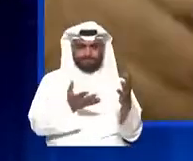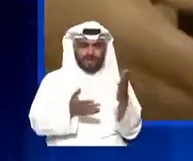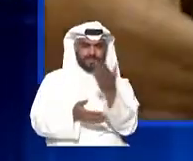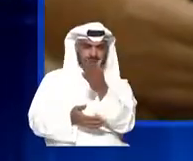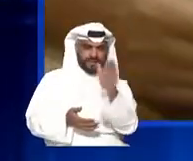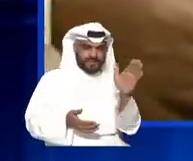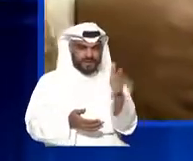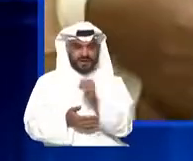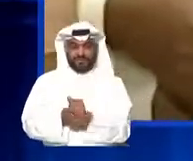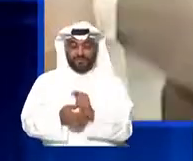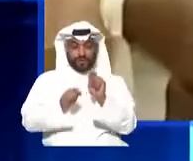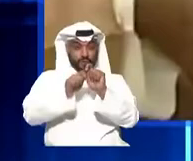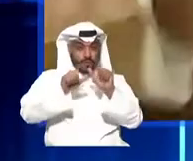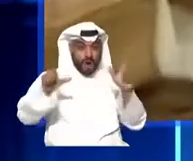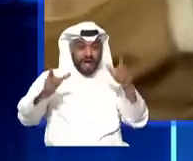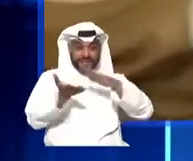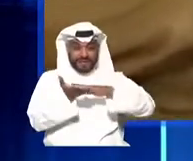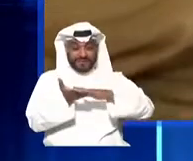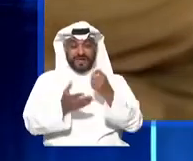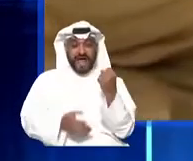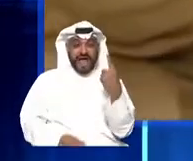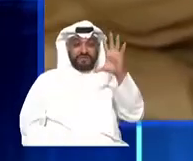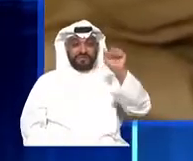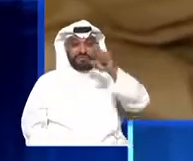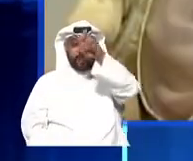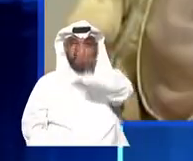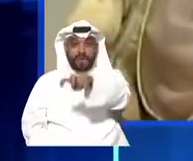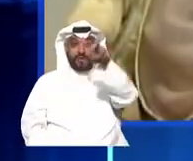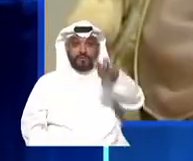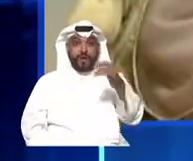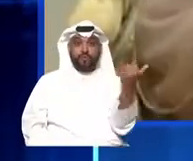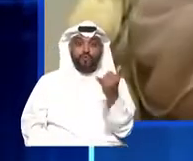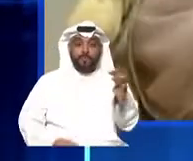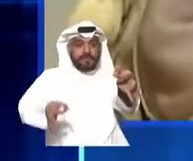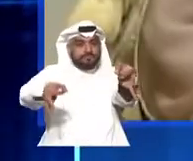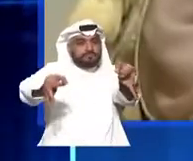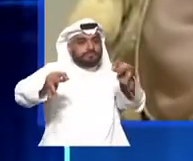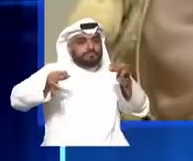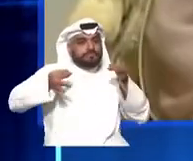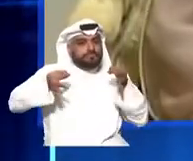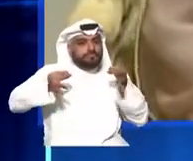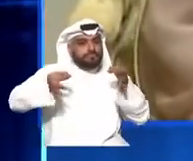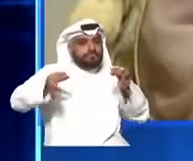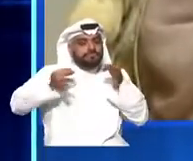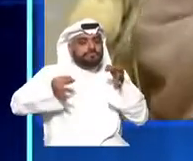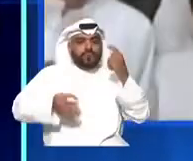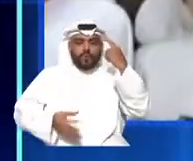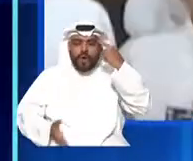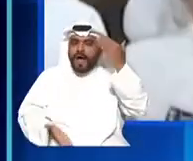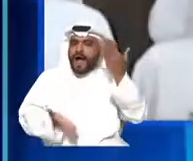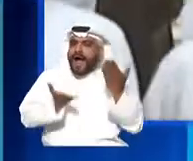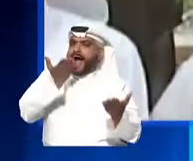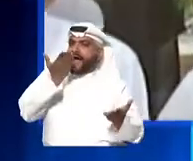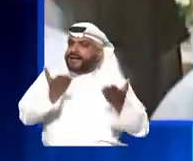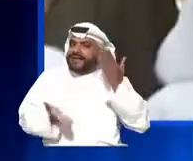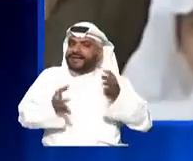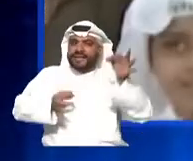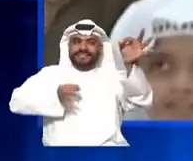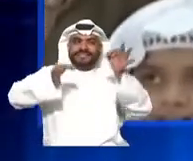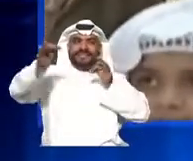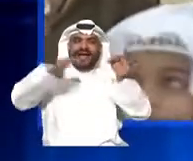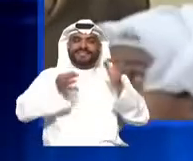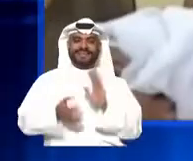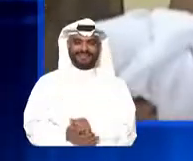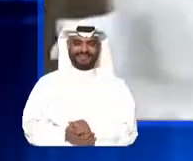لكن الوضعية تتطلب الحقيقة حزم وأيضا عقلنة سياسية لمعالجة الموضوع.